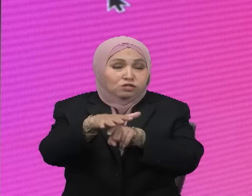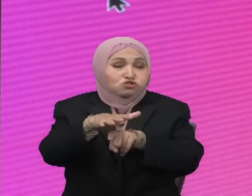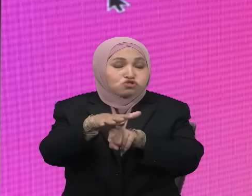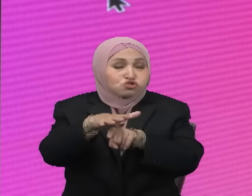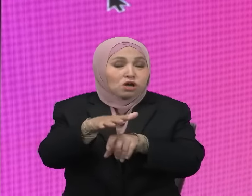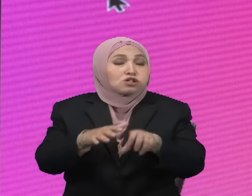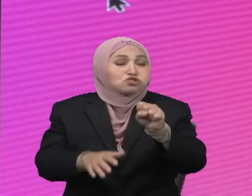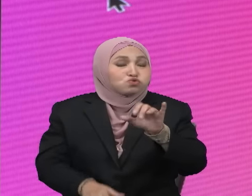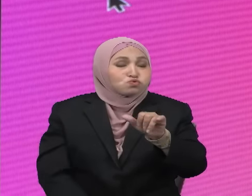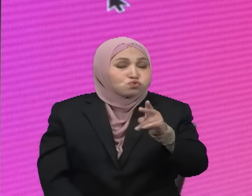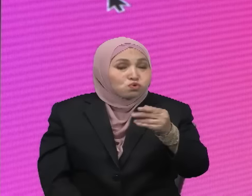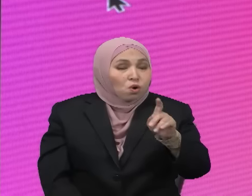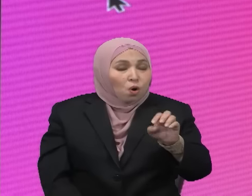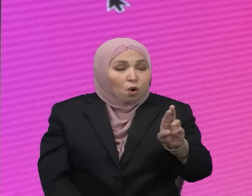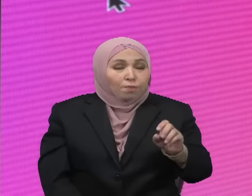Syukura.